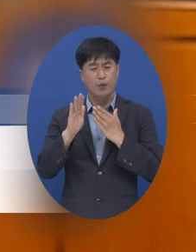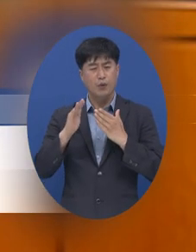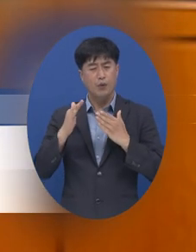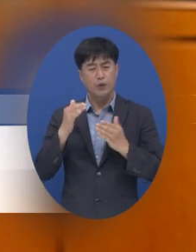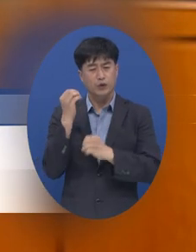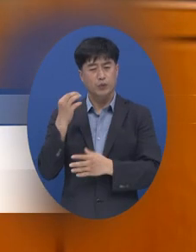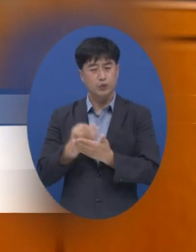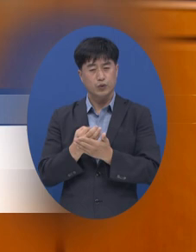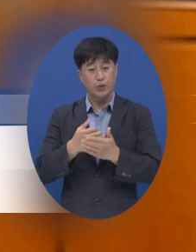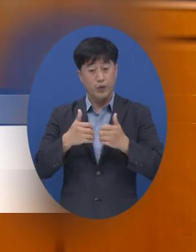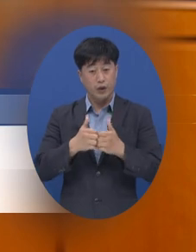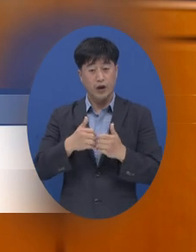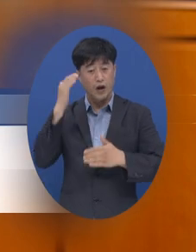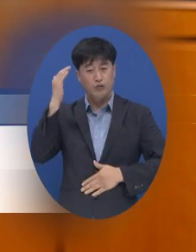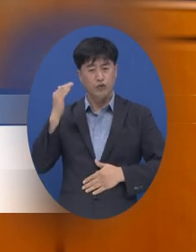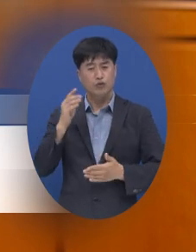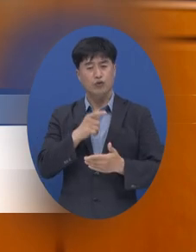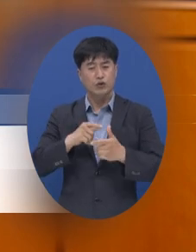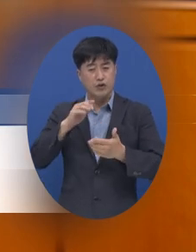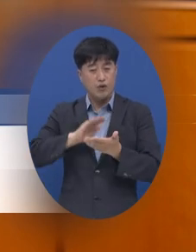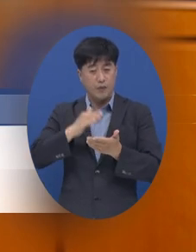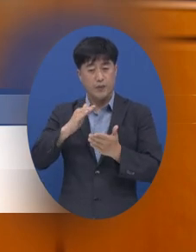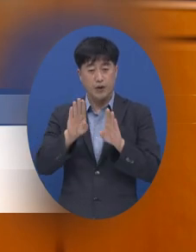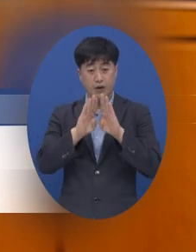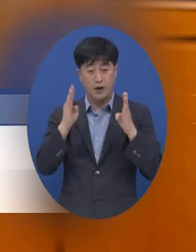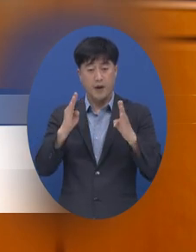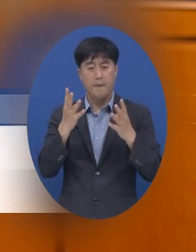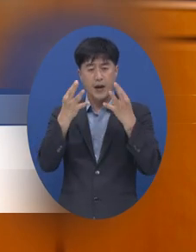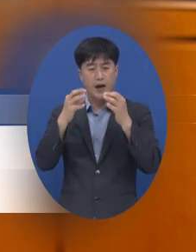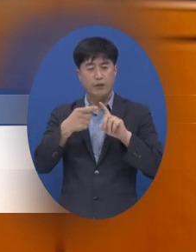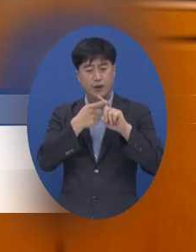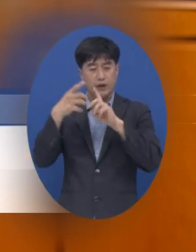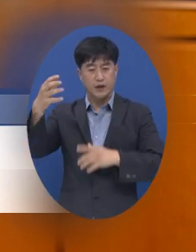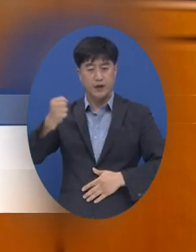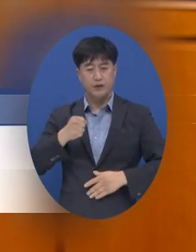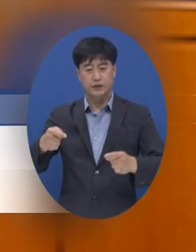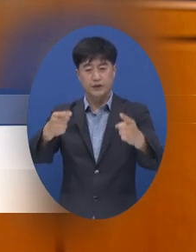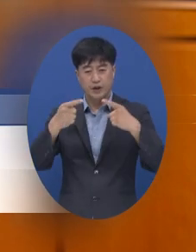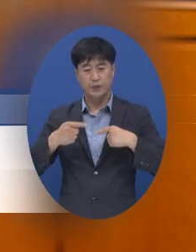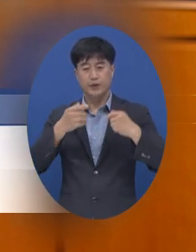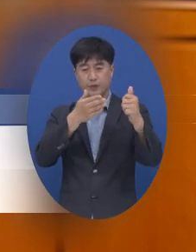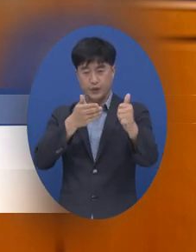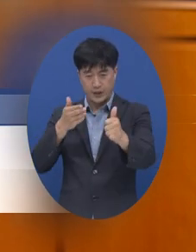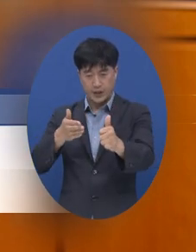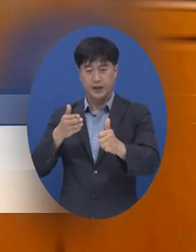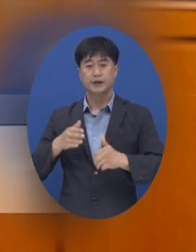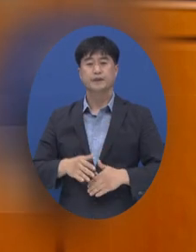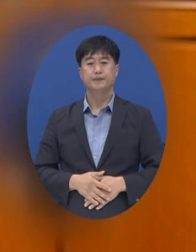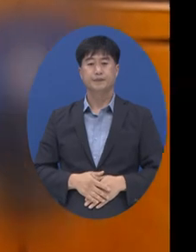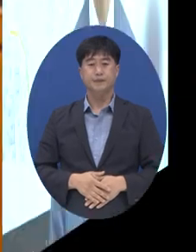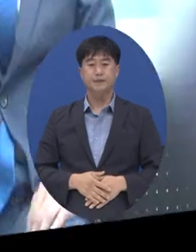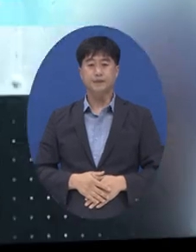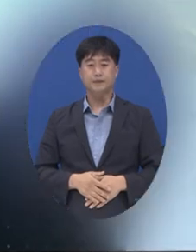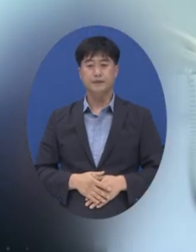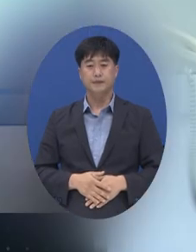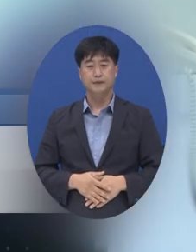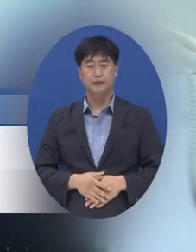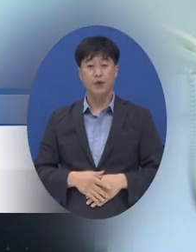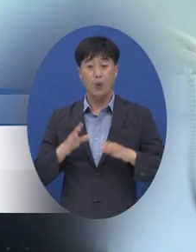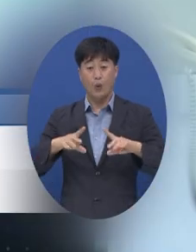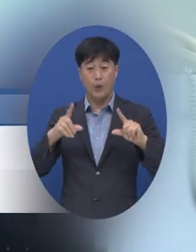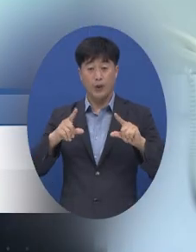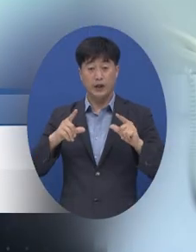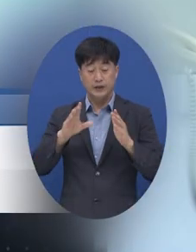논의가 대한민국에서 더 뜨겁게 열릴 수 있도록 많이 관심 가져주시고 참여해 주시기를 부탁드리겠습니다.